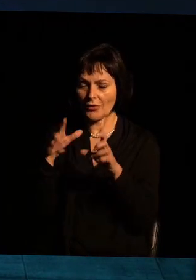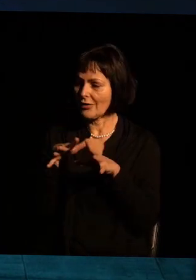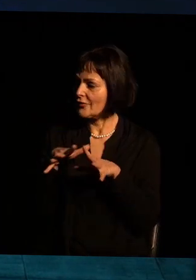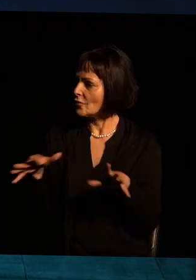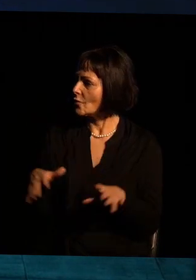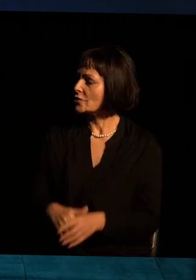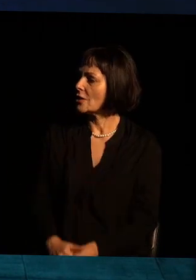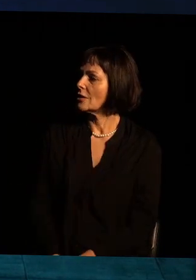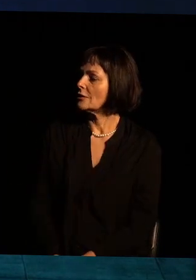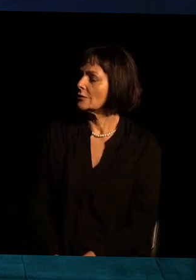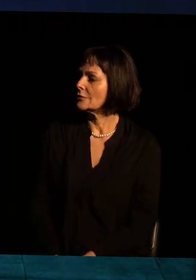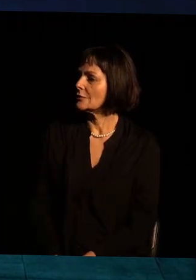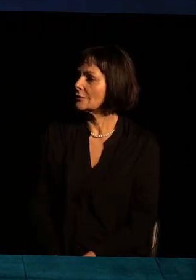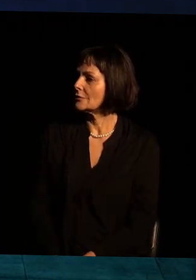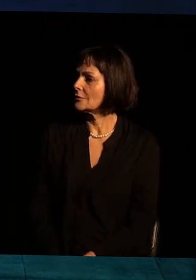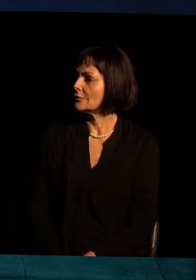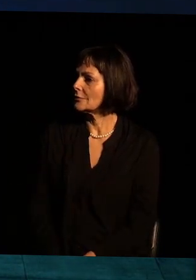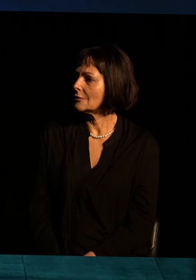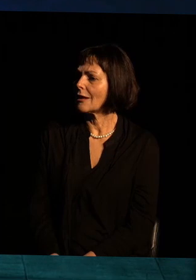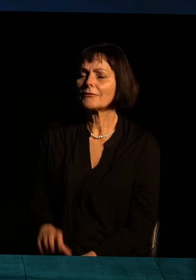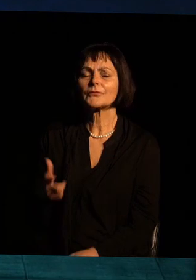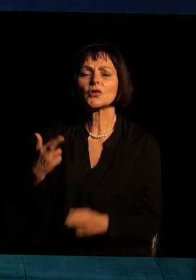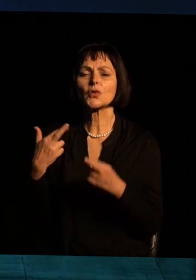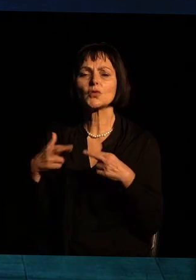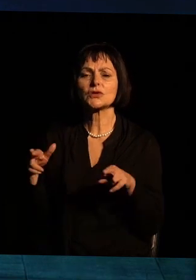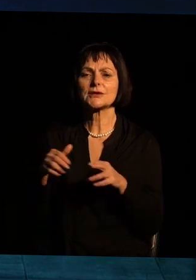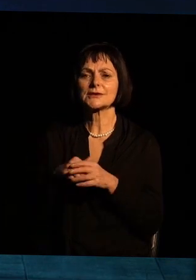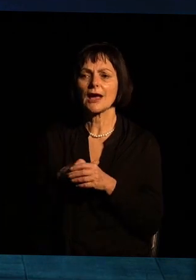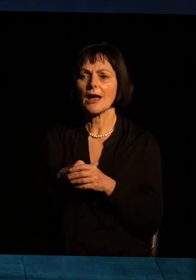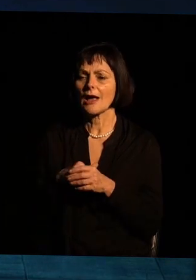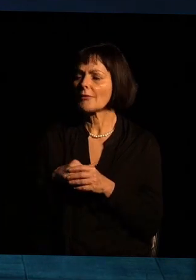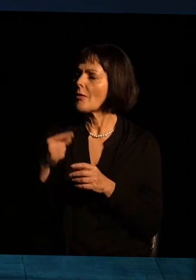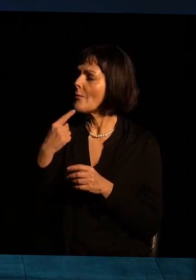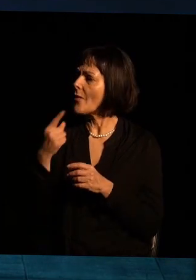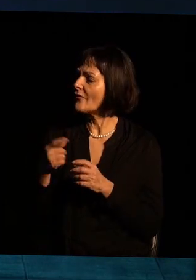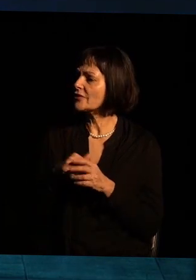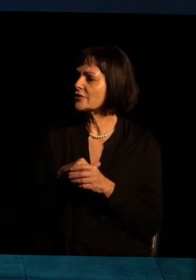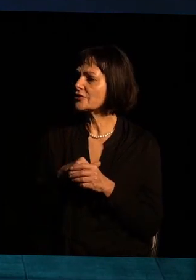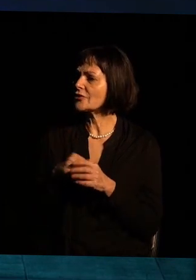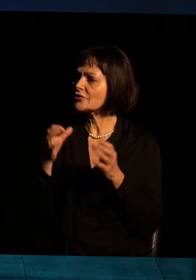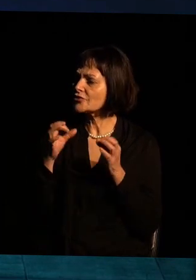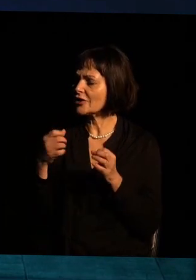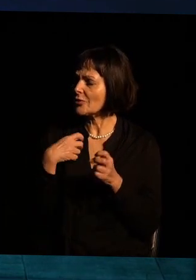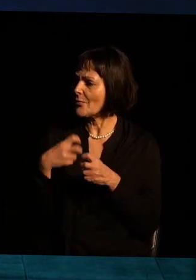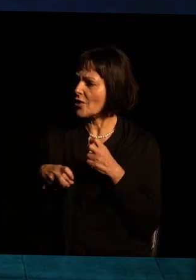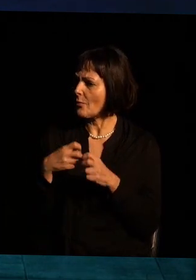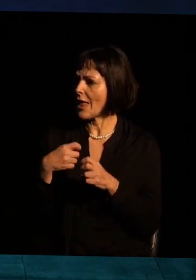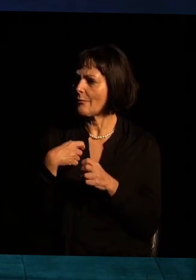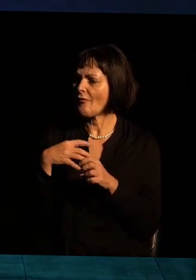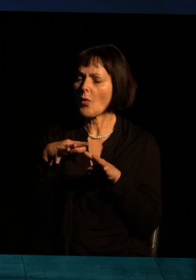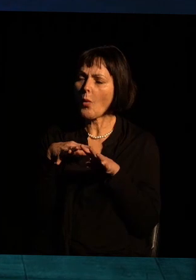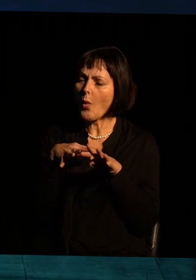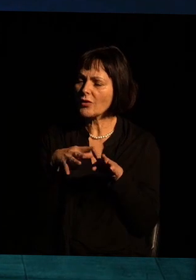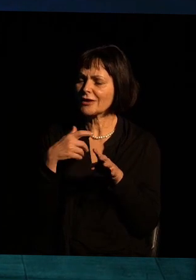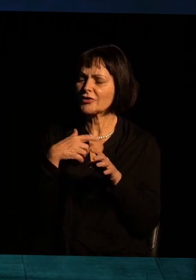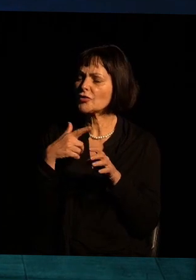ze wszystkich stron. Czym się różni, tak wiesz, jakbyś mógł powiedzieć, zresztą abstrahując od tych dzisiejszych problemów, czyli korków